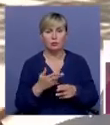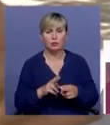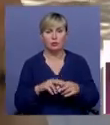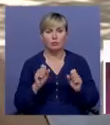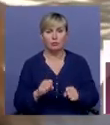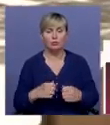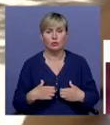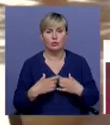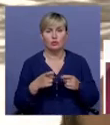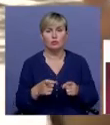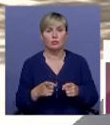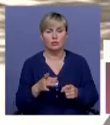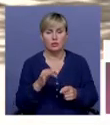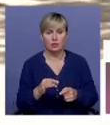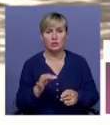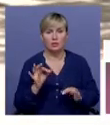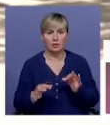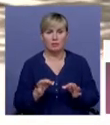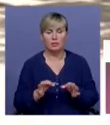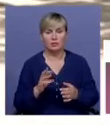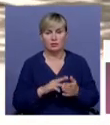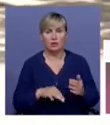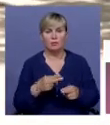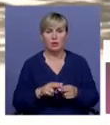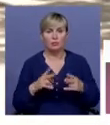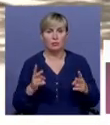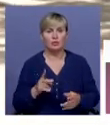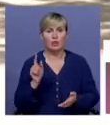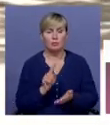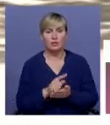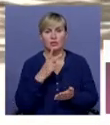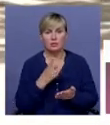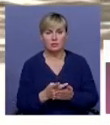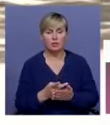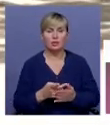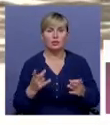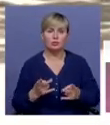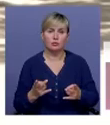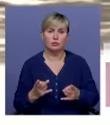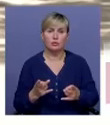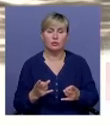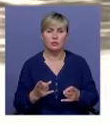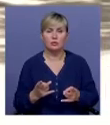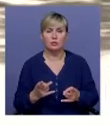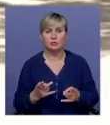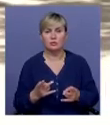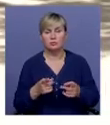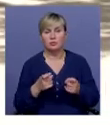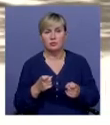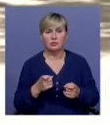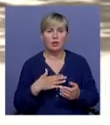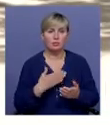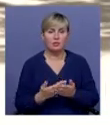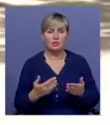запугивать и и совершенно нормально если поэтому здесь нужно обязательно смотреть может быть каким-то элиас привлечение там